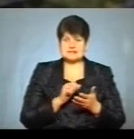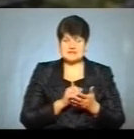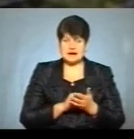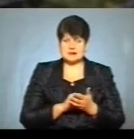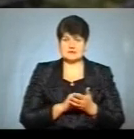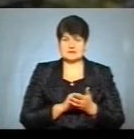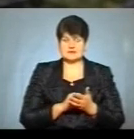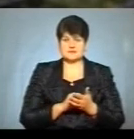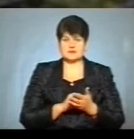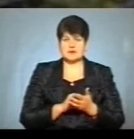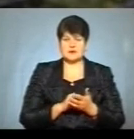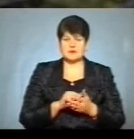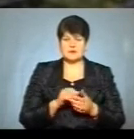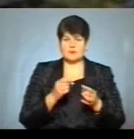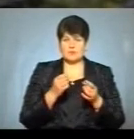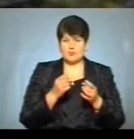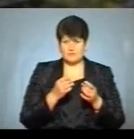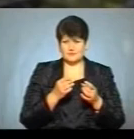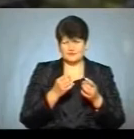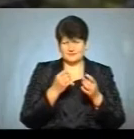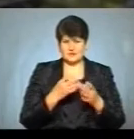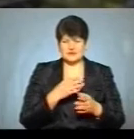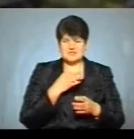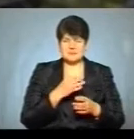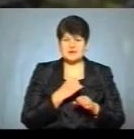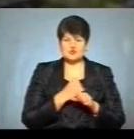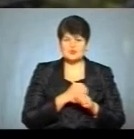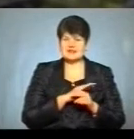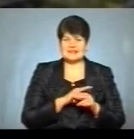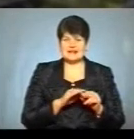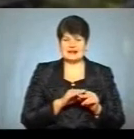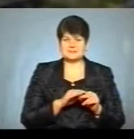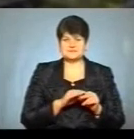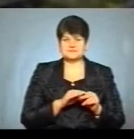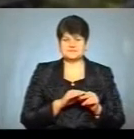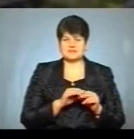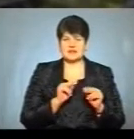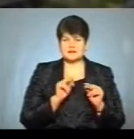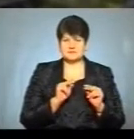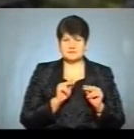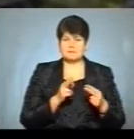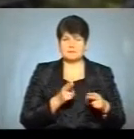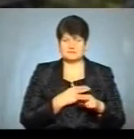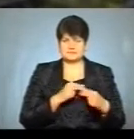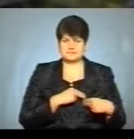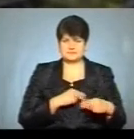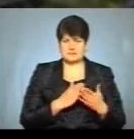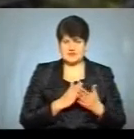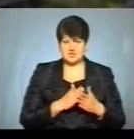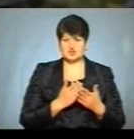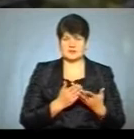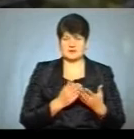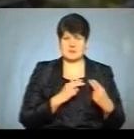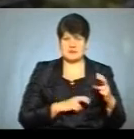секторі економіки. Тобто, по-простому, це працюють нелегально на зареєстрованих підприємствах.